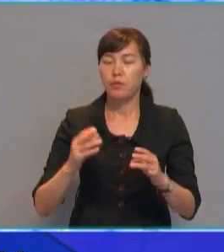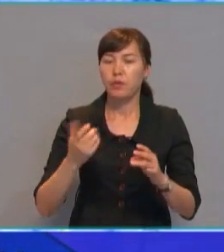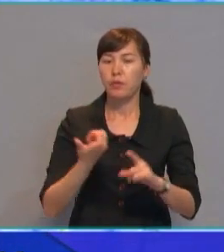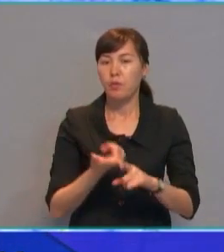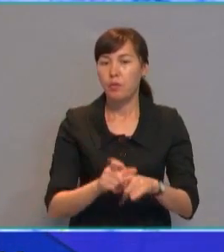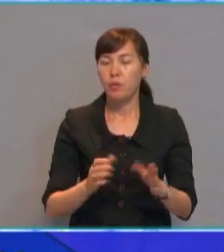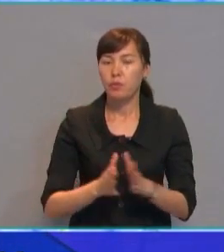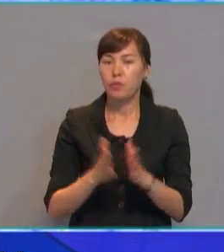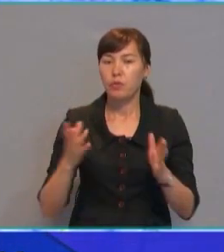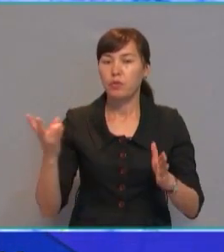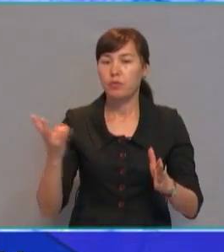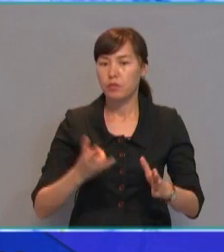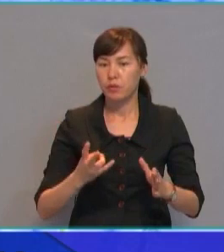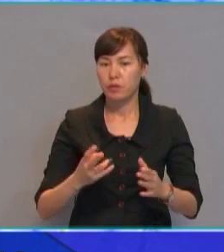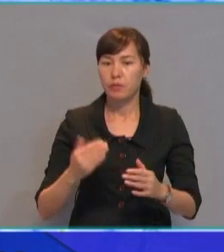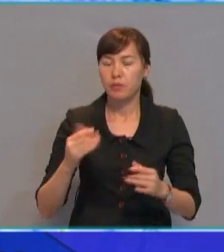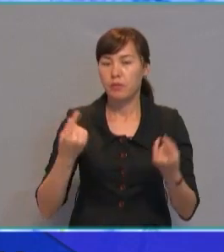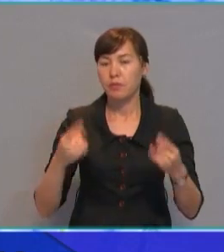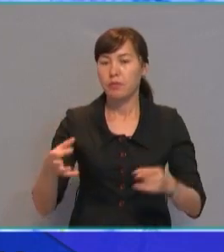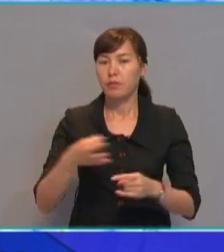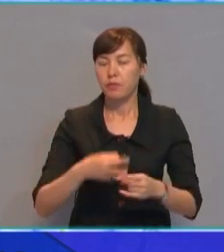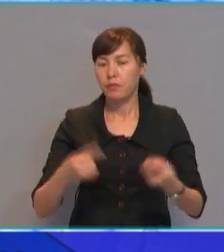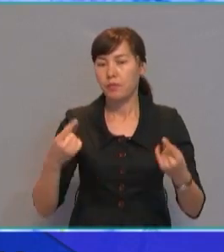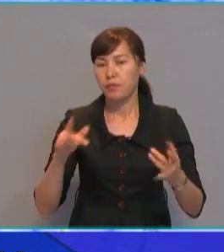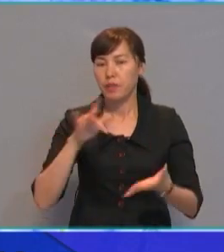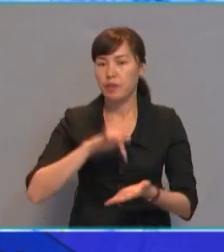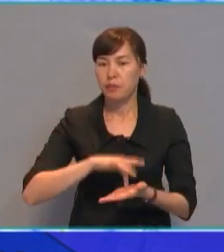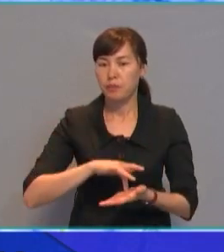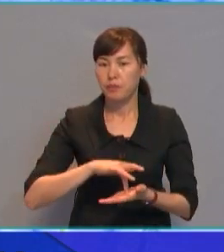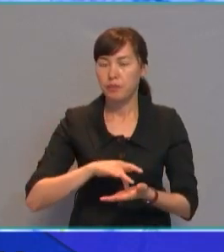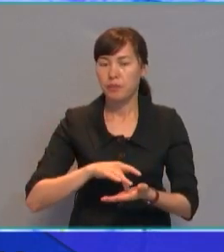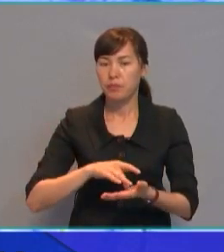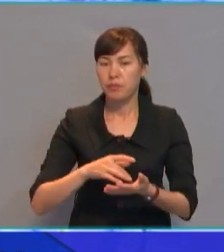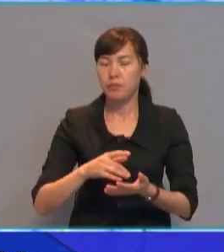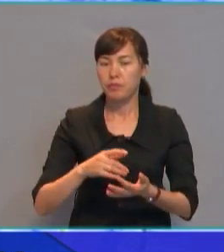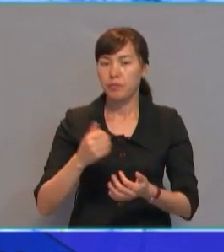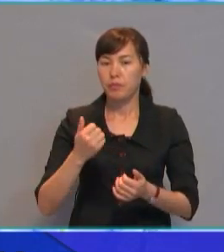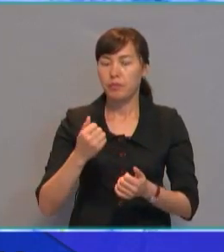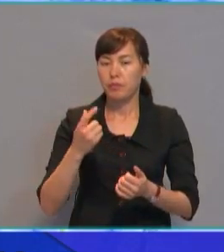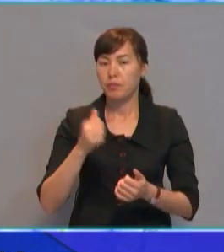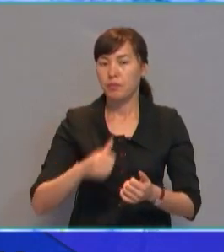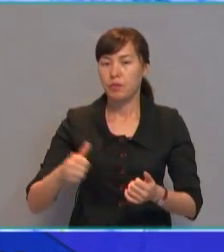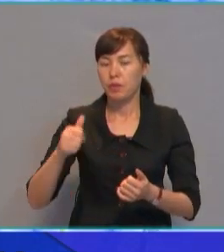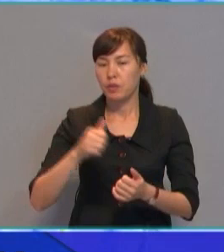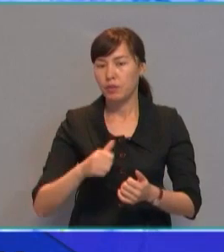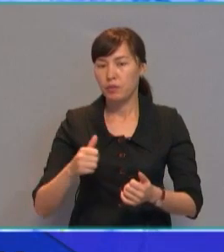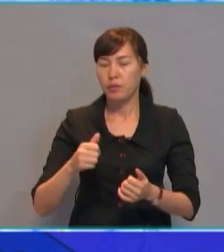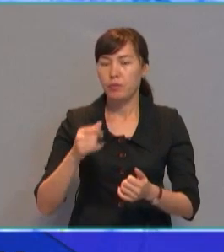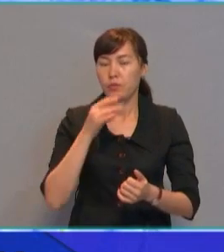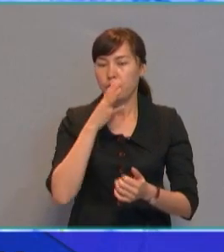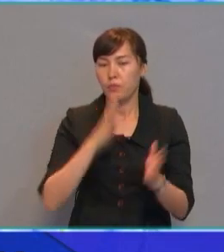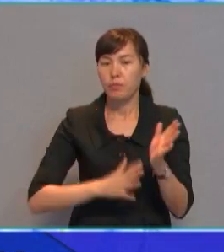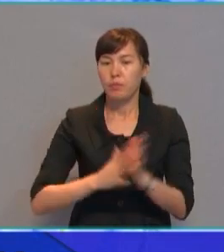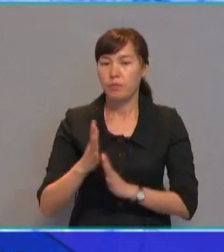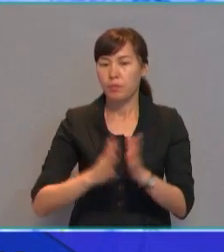өте үлкен қажеттілік. Көріп отырсыздар, басқа облыстарда, басқа қалаларда және күн санап емес, сағат санап, сағат сайын